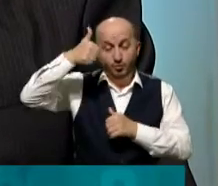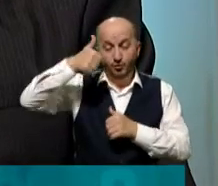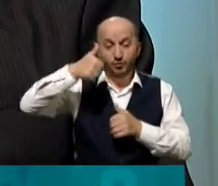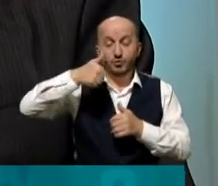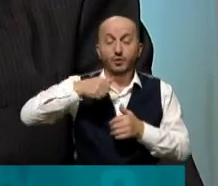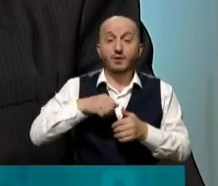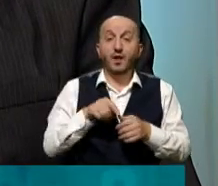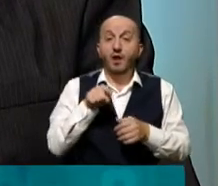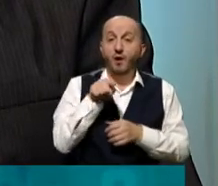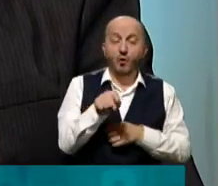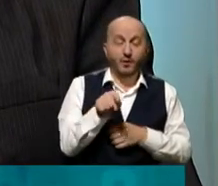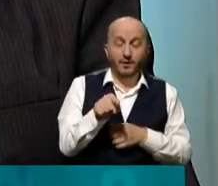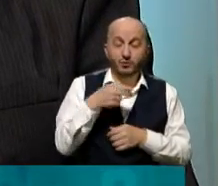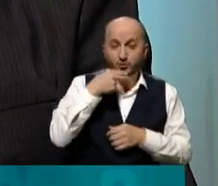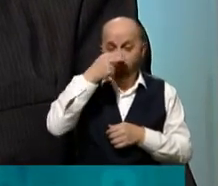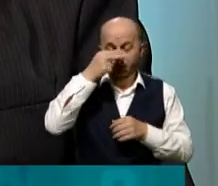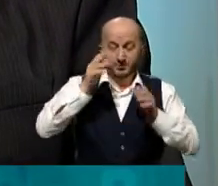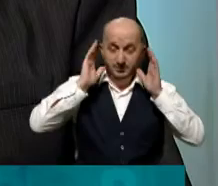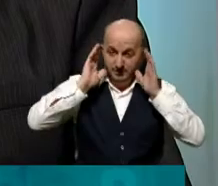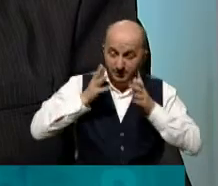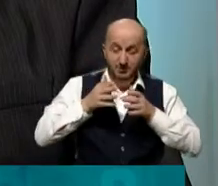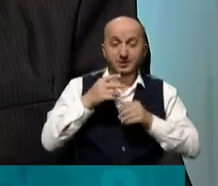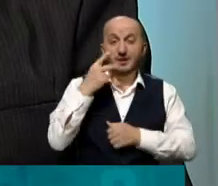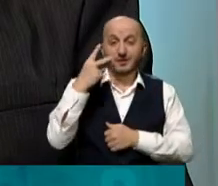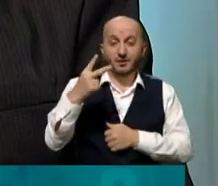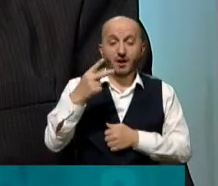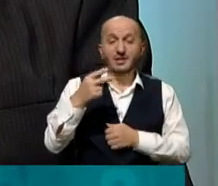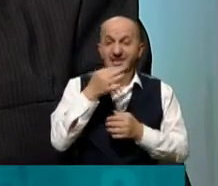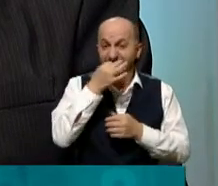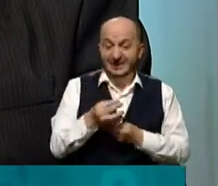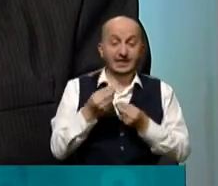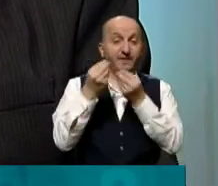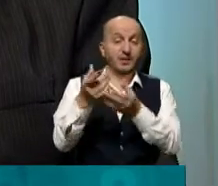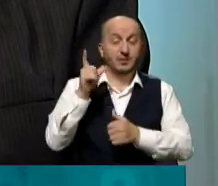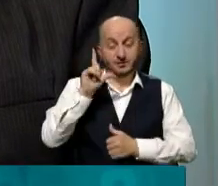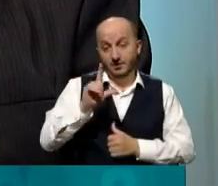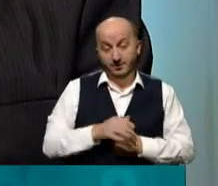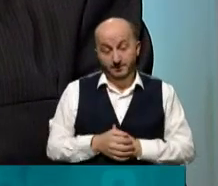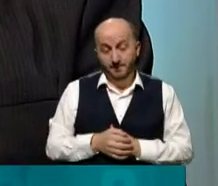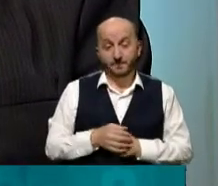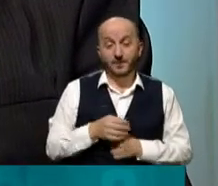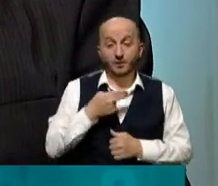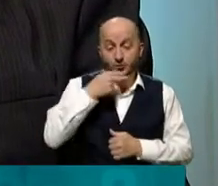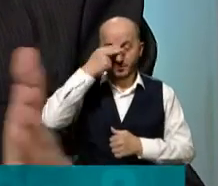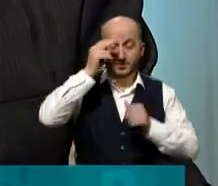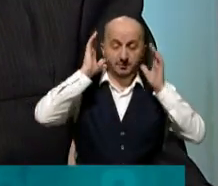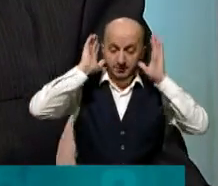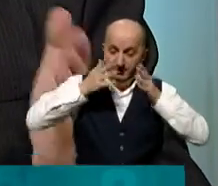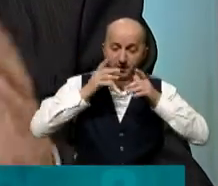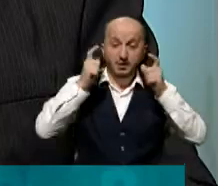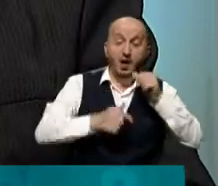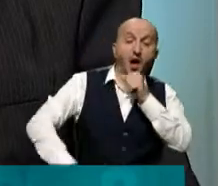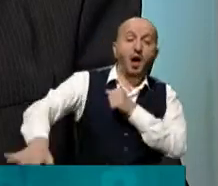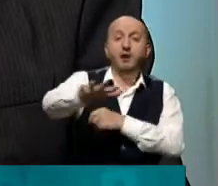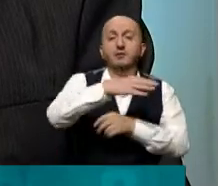müftüden oraya cuma namazı kılınmasına dair beraat verilmesi lazım. Ve cuma namazı kılınan yer herkese açık